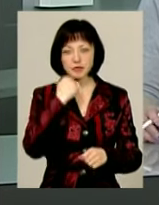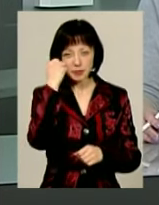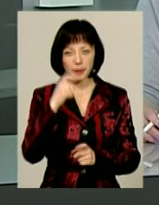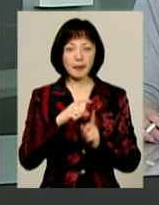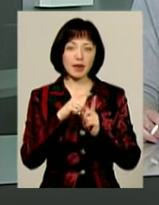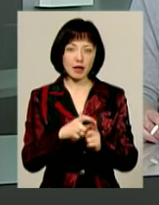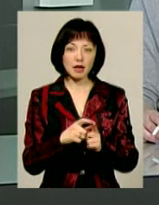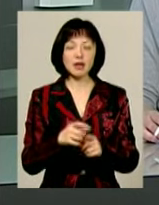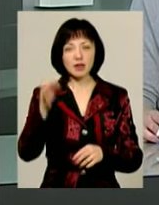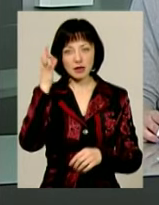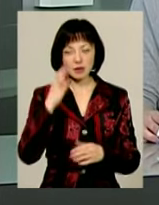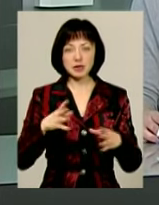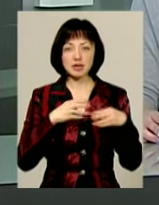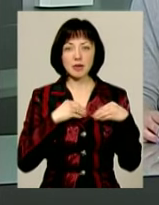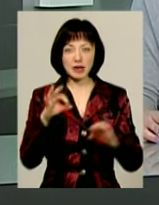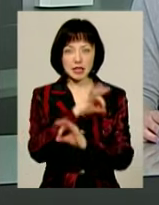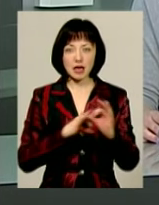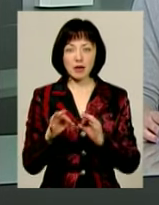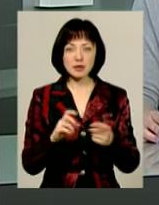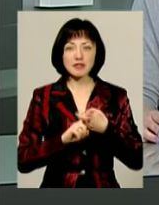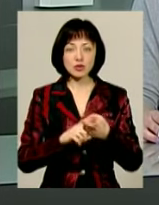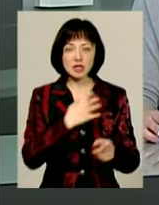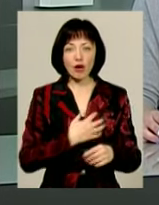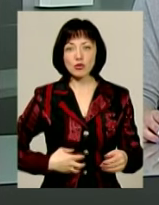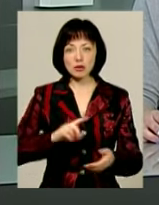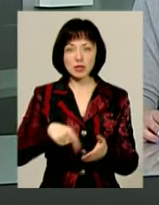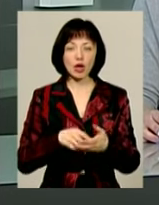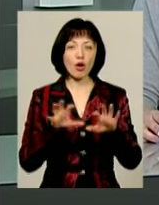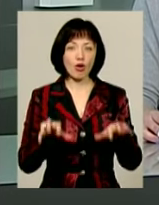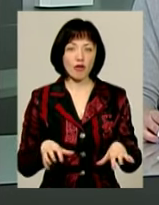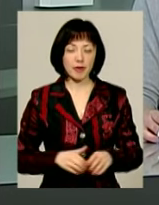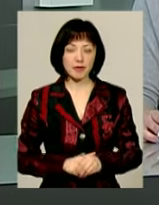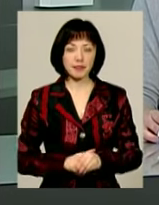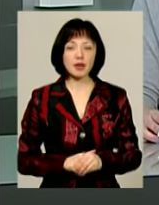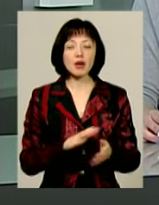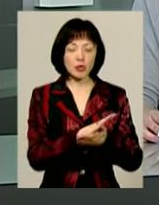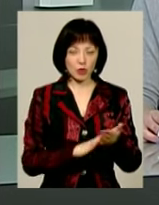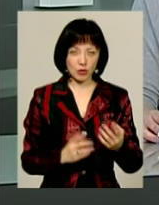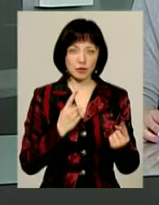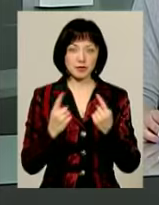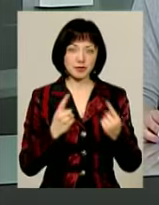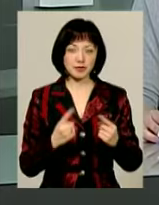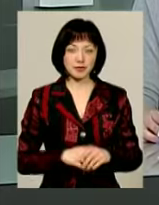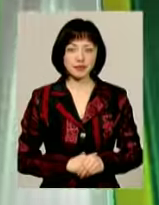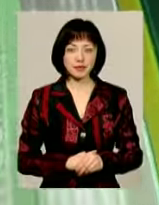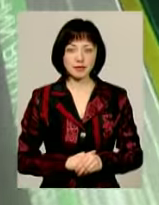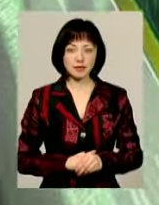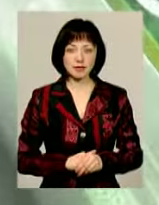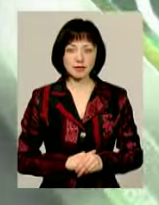ваші відповіді. Нагадаю, з нами на скайп-зв'язку був Славутський міський голова Василь Сидор. А ми продовжуємо панораму тиждень.